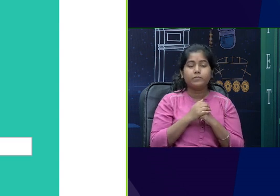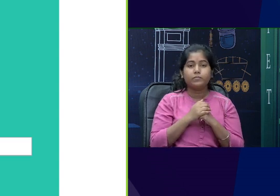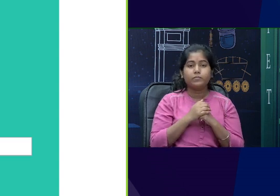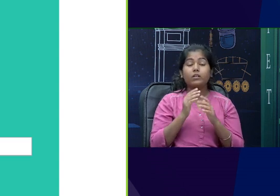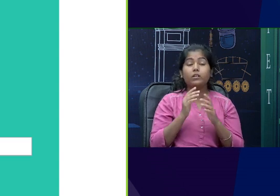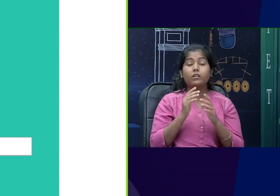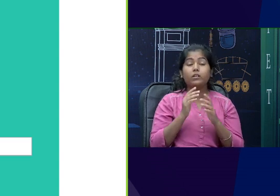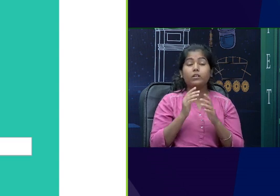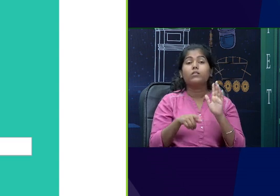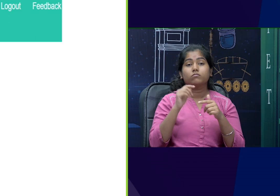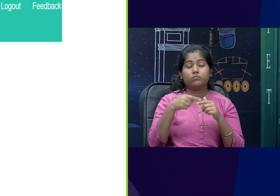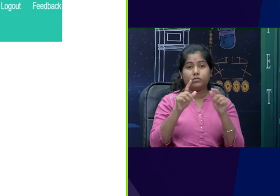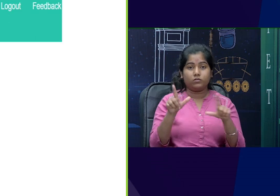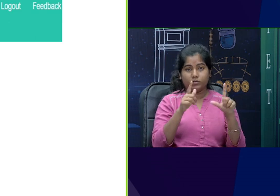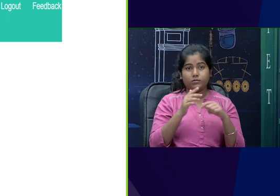ही है। प्लीज नेक्स्ट।